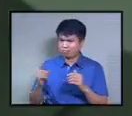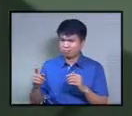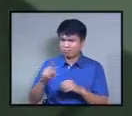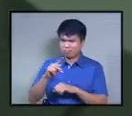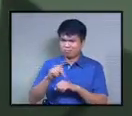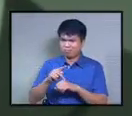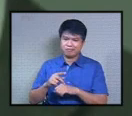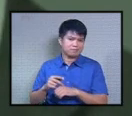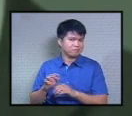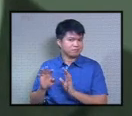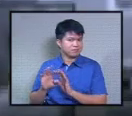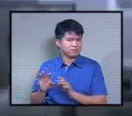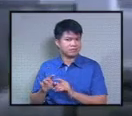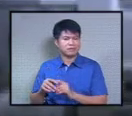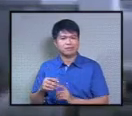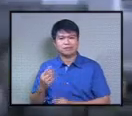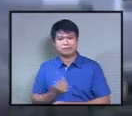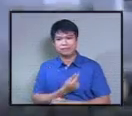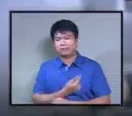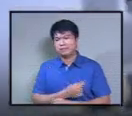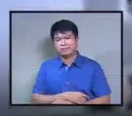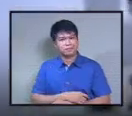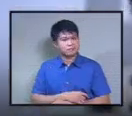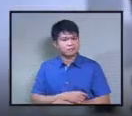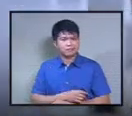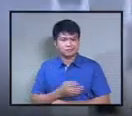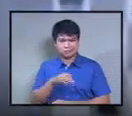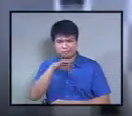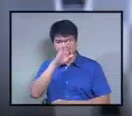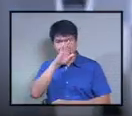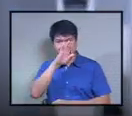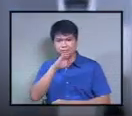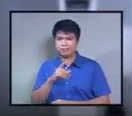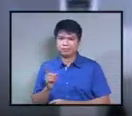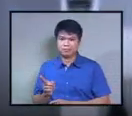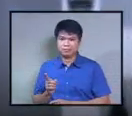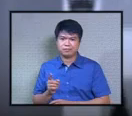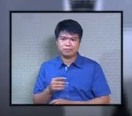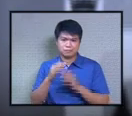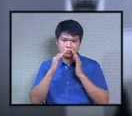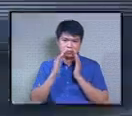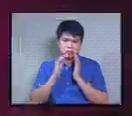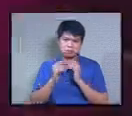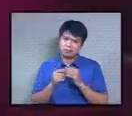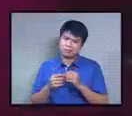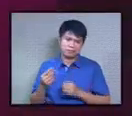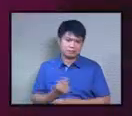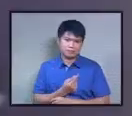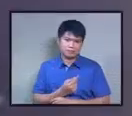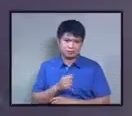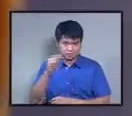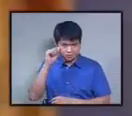Pilipinas. So tragic. So frustrating. So sad. So sayang, parang si